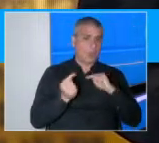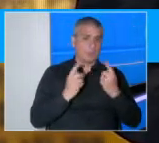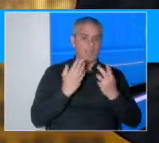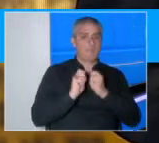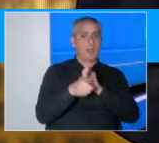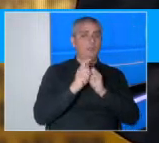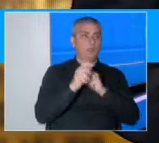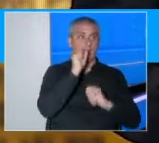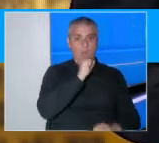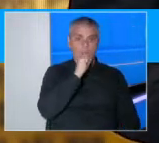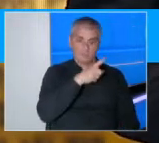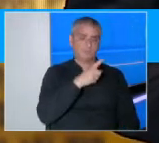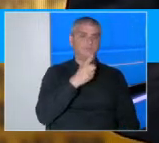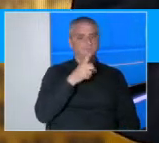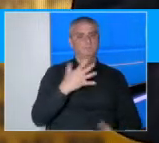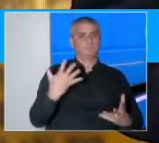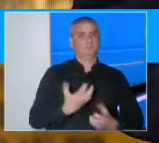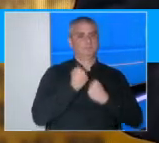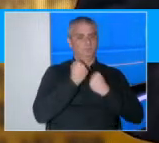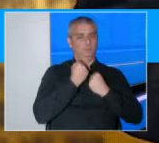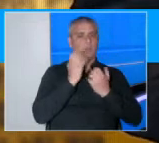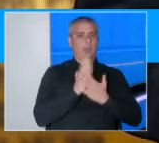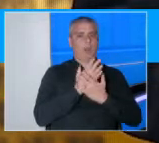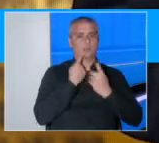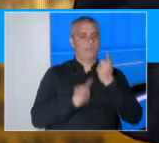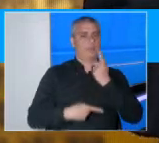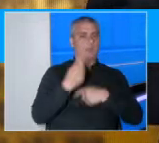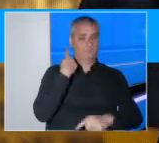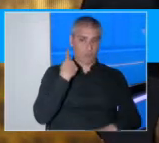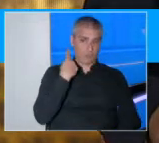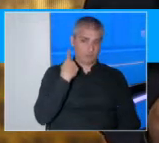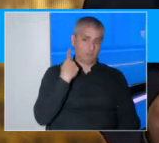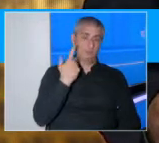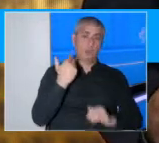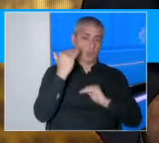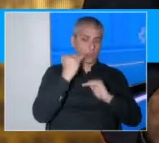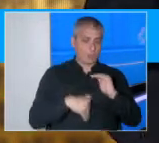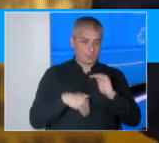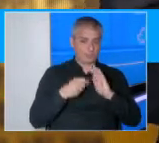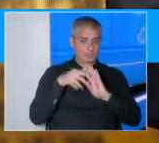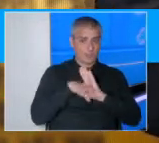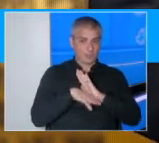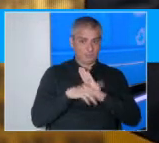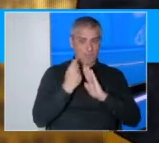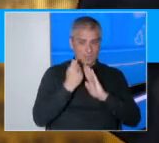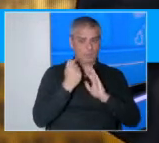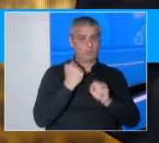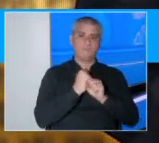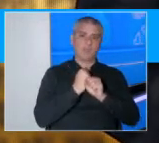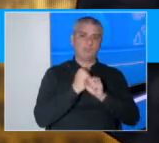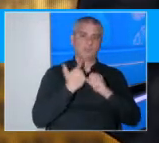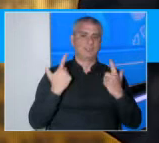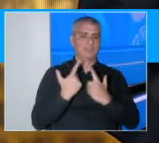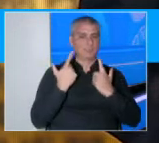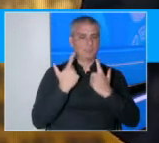כמה לשלם לאומנים, אז ימצאו את ההחלטה משנה קודמת, להוריד, להוזיל בעלויות וליצור